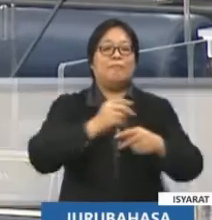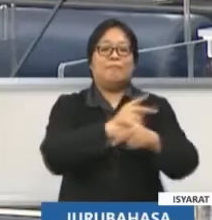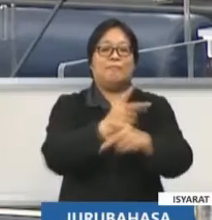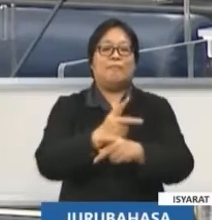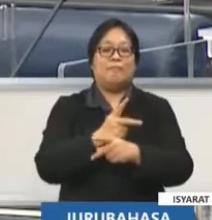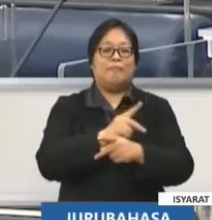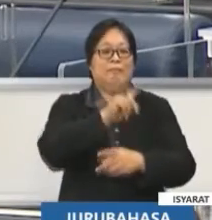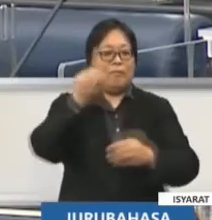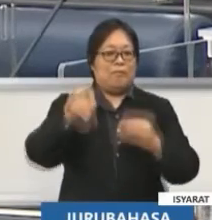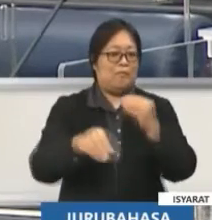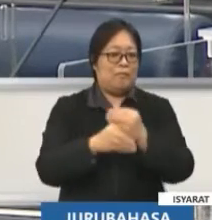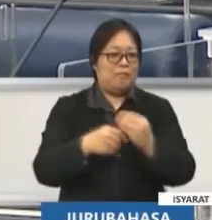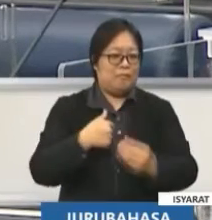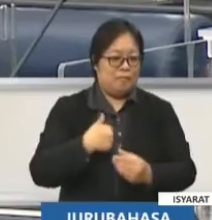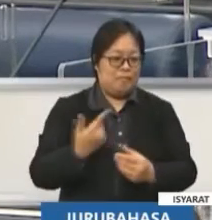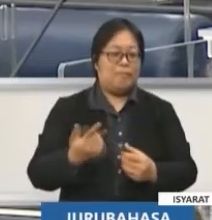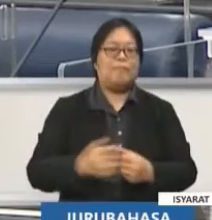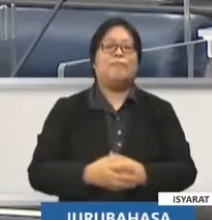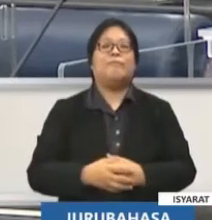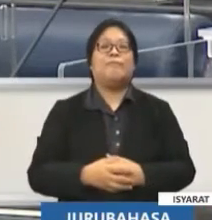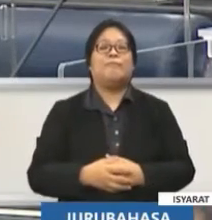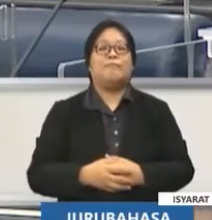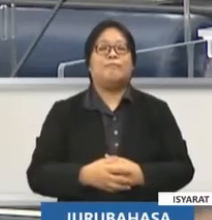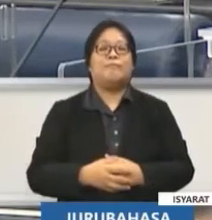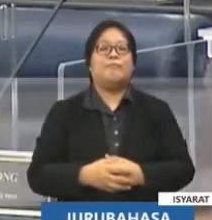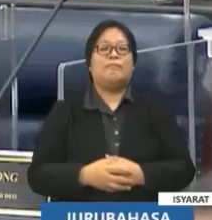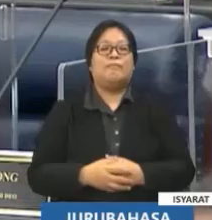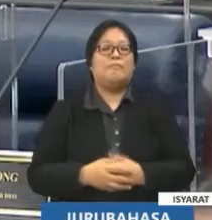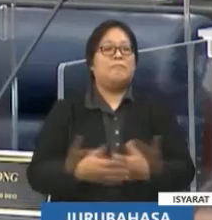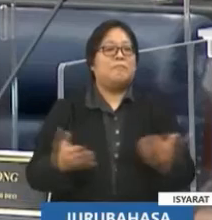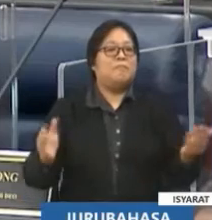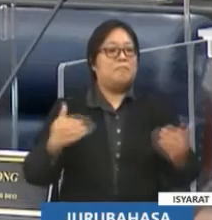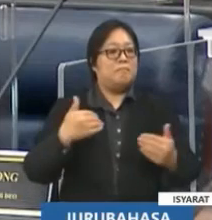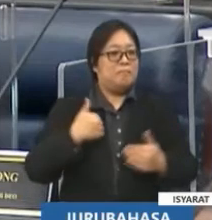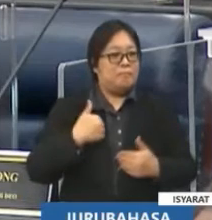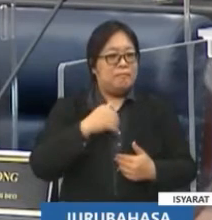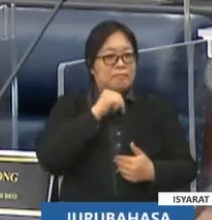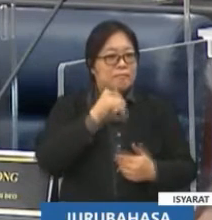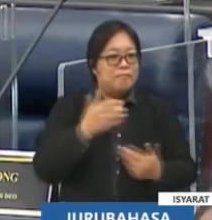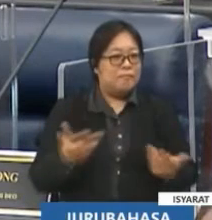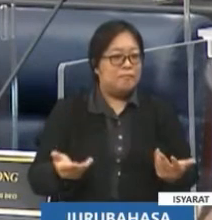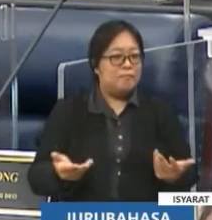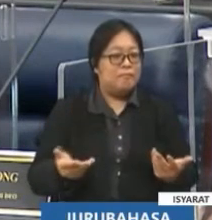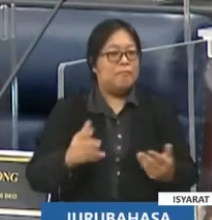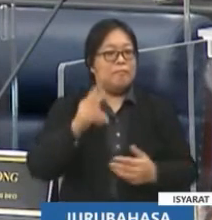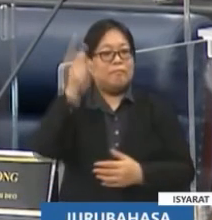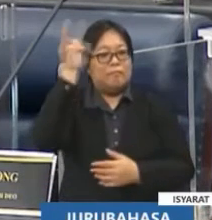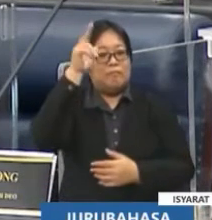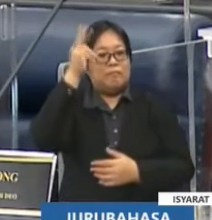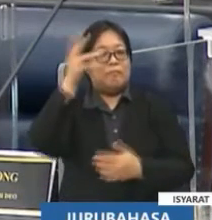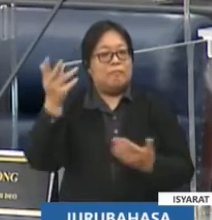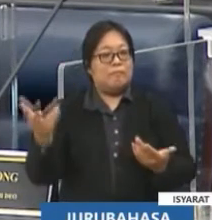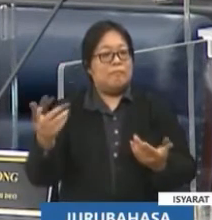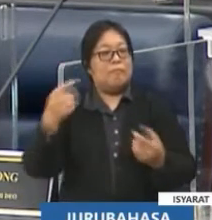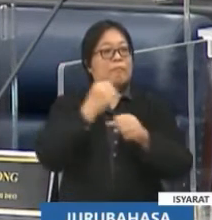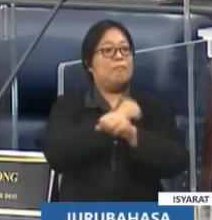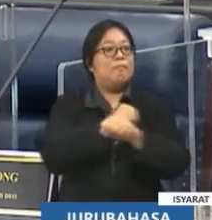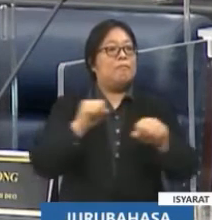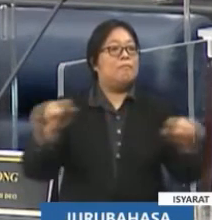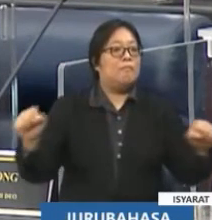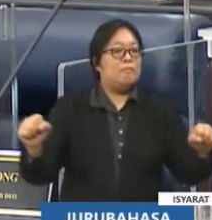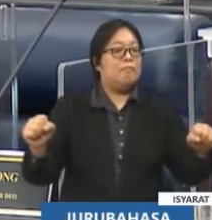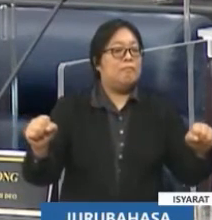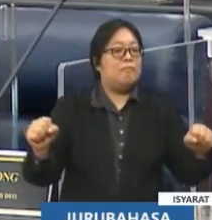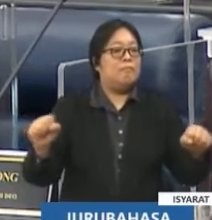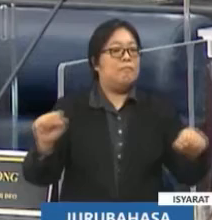cuma soalan tambahan sayur atau betul Adakah Hah kerajaan bersedia